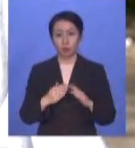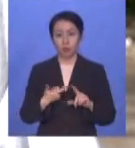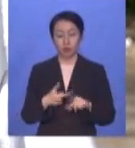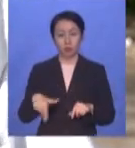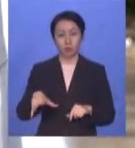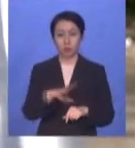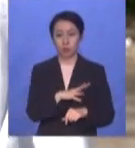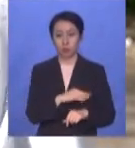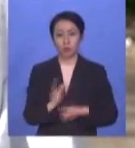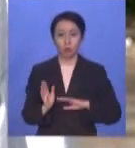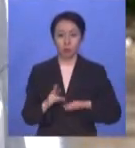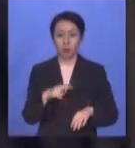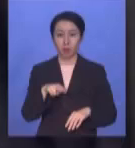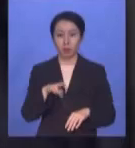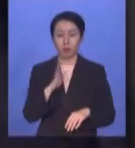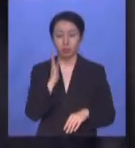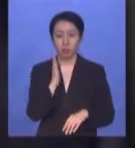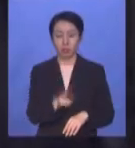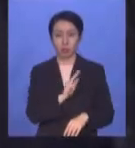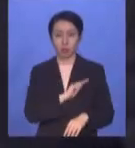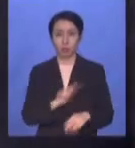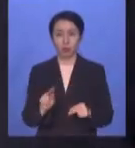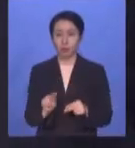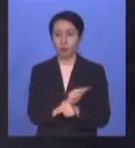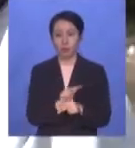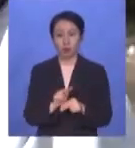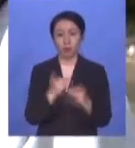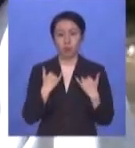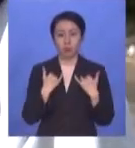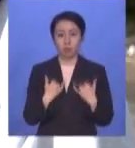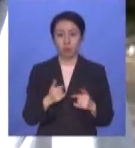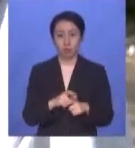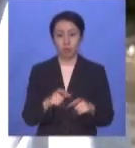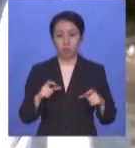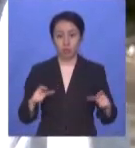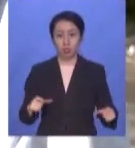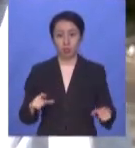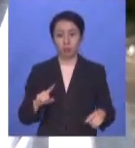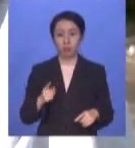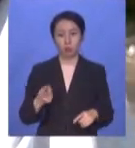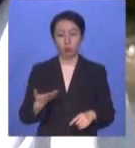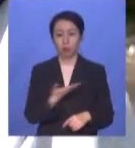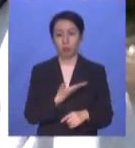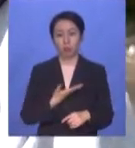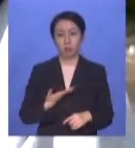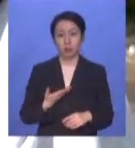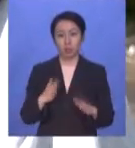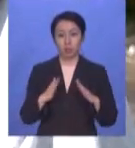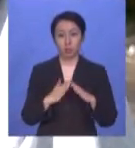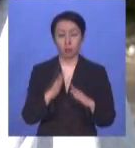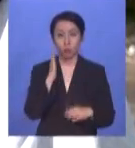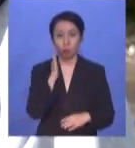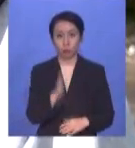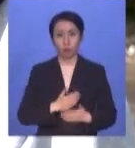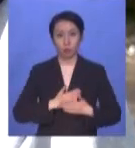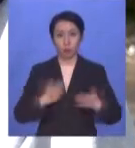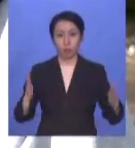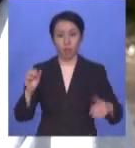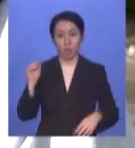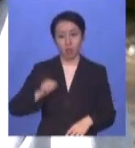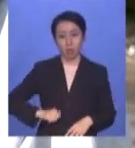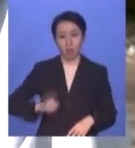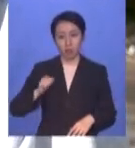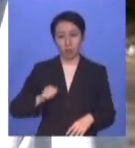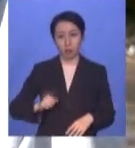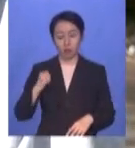все это. Дальше работа продолжается и по ремонту. На сегодня жители, почему у нас домов будет больше, насос мы ждем,